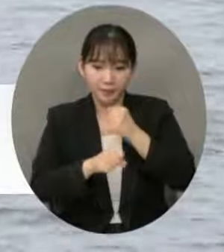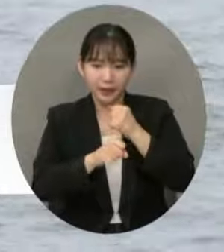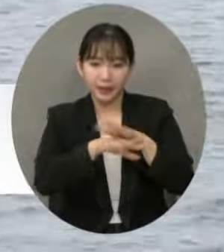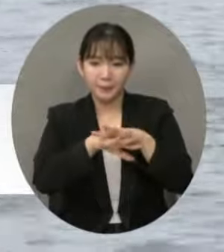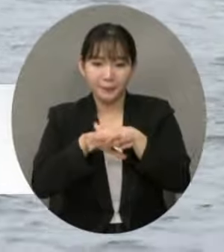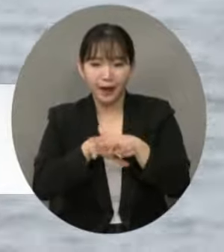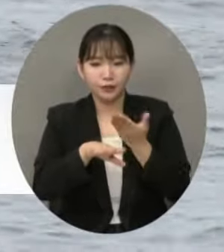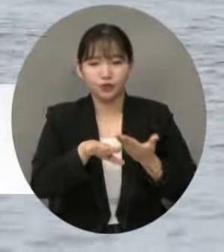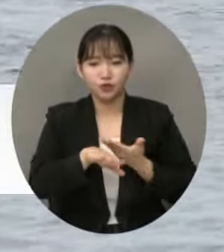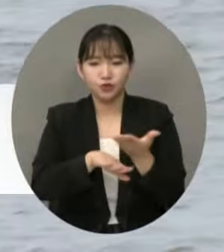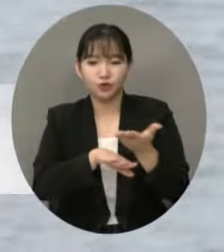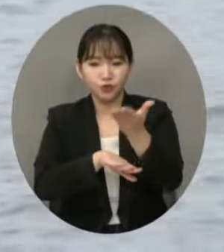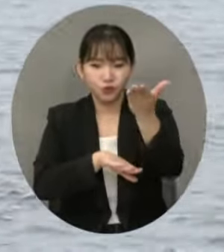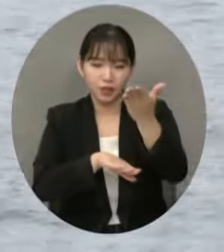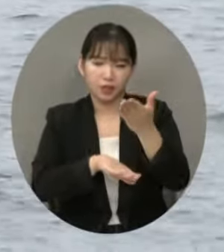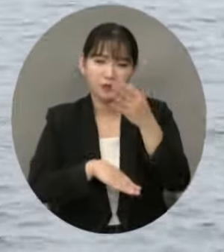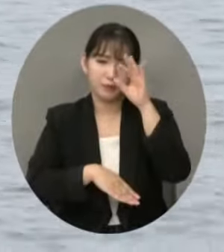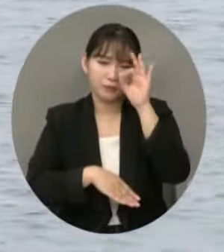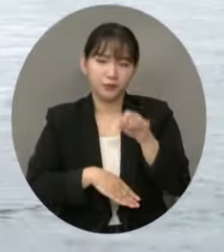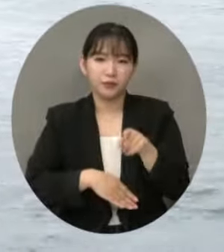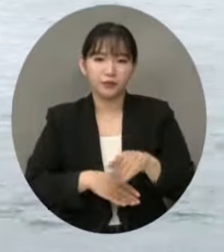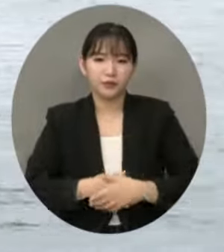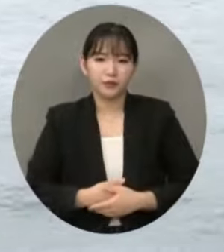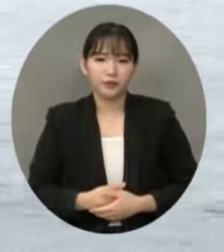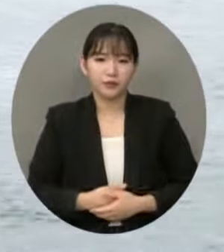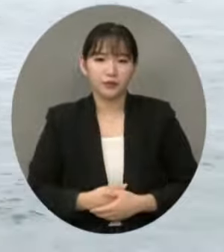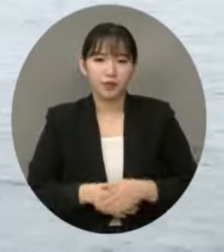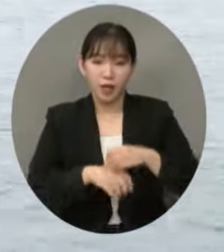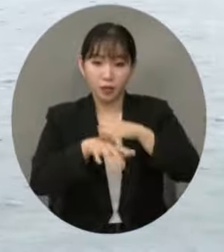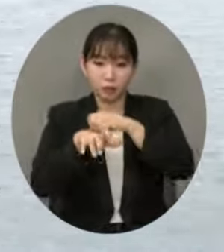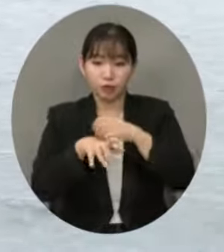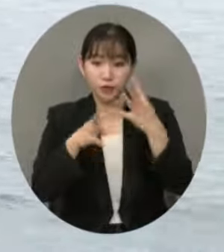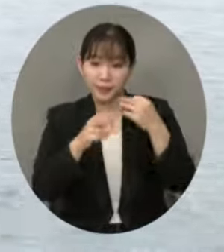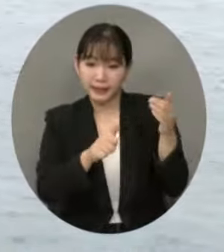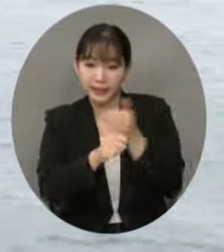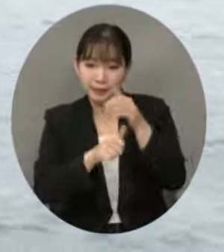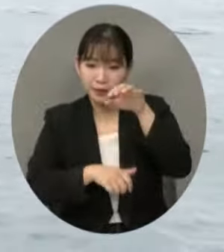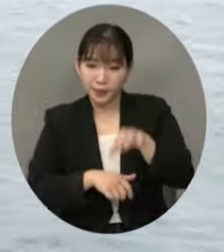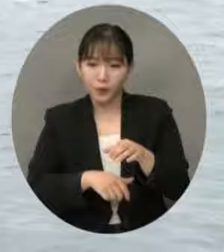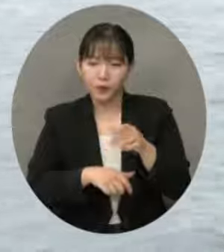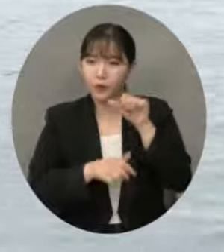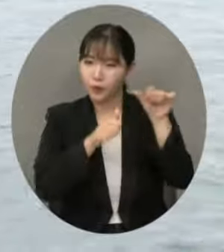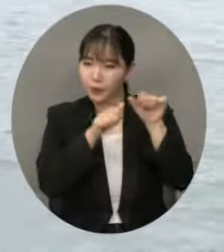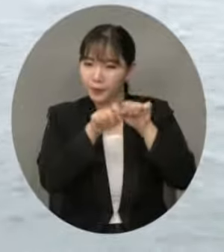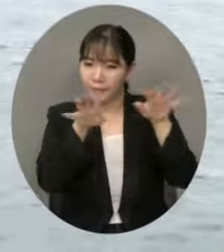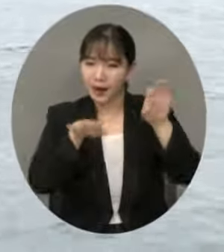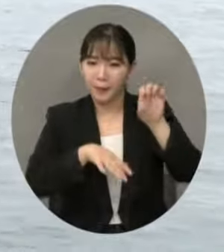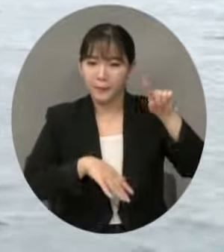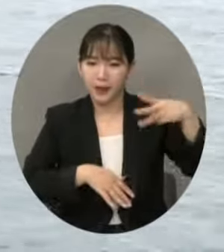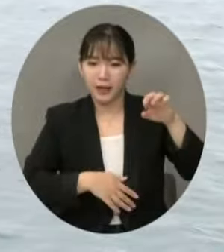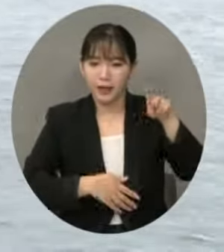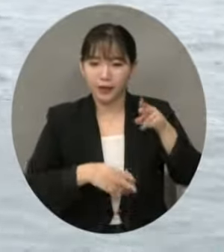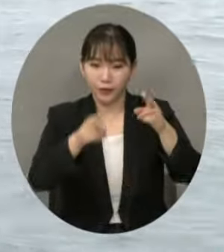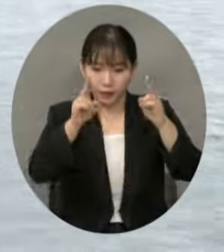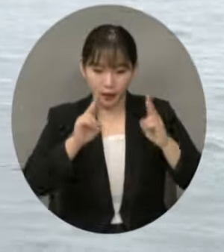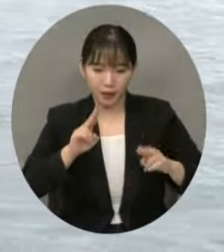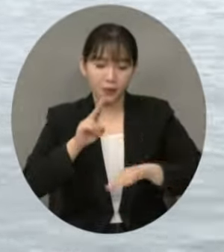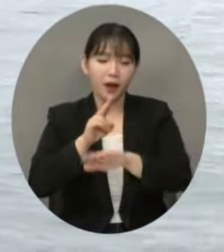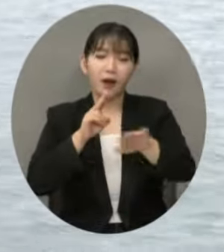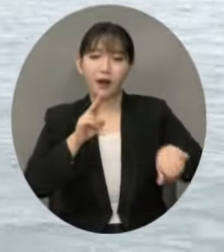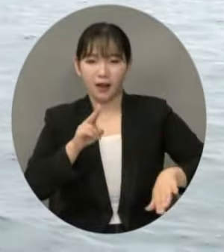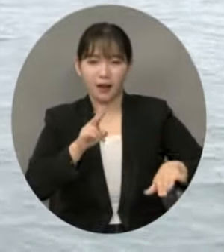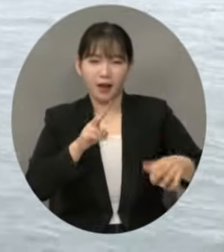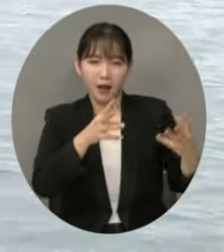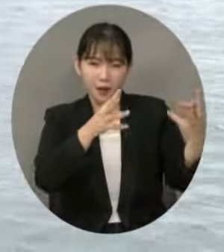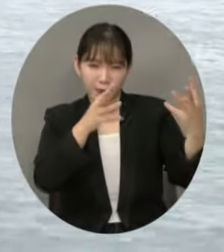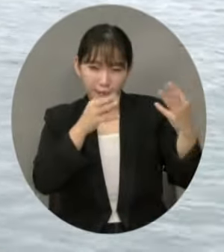낭장망 위를 지나가는 어선도 보입니다. 문어가 많이 잡히는 포인트로 입소문이 난 파령대교 아래입니다. 수십 척의 낚시